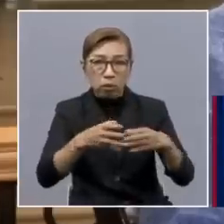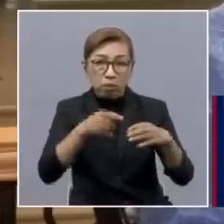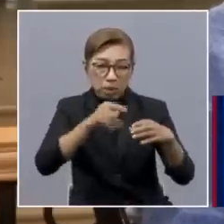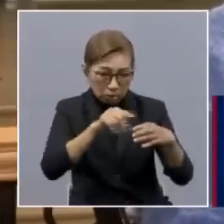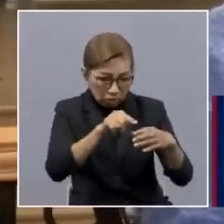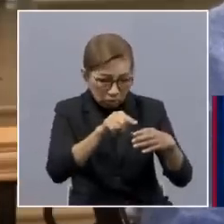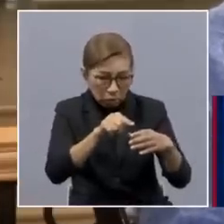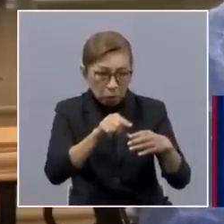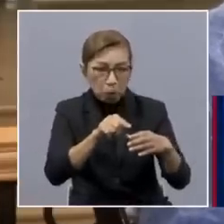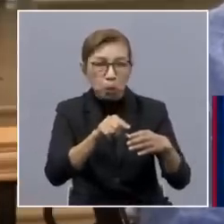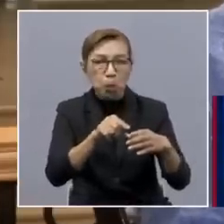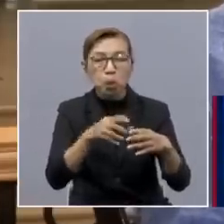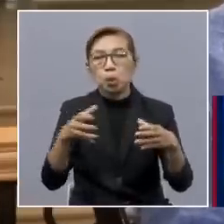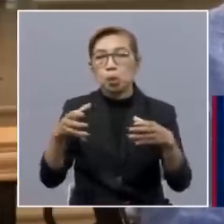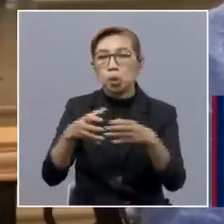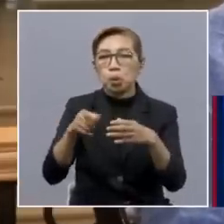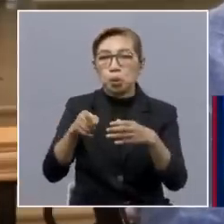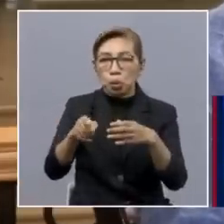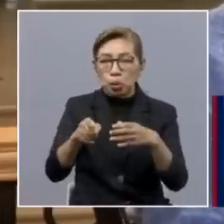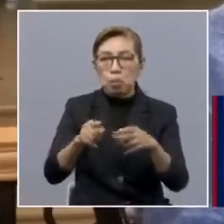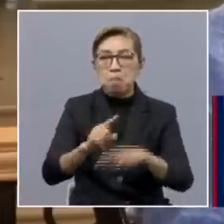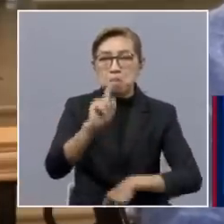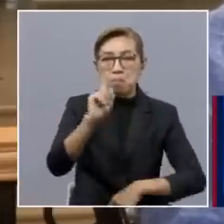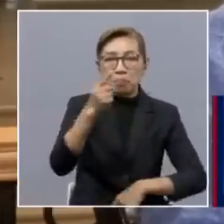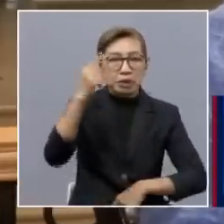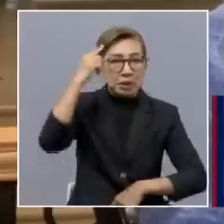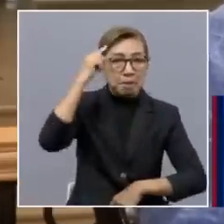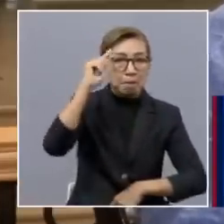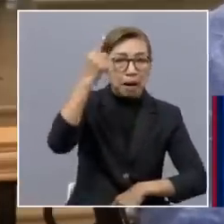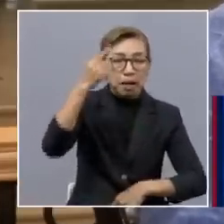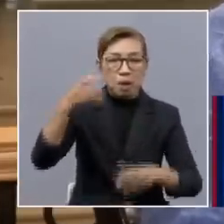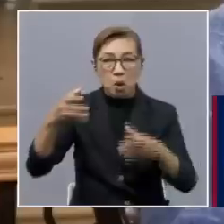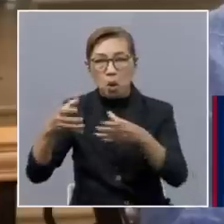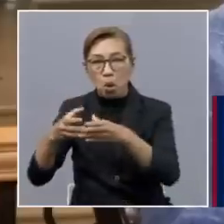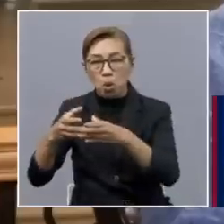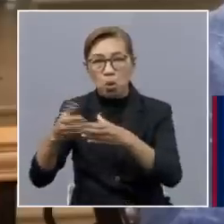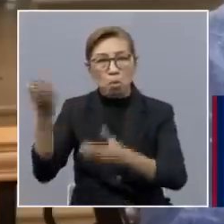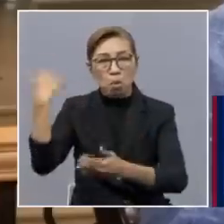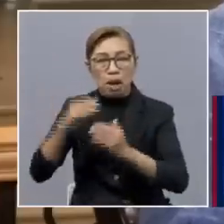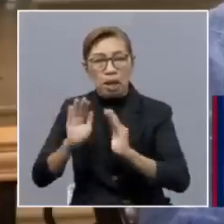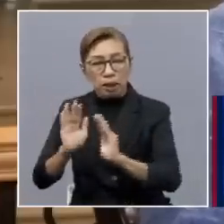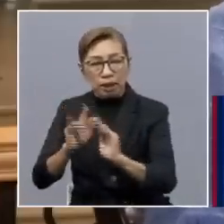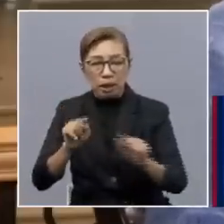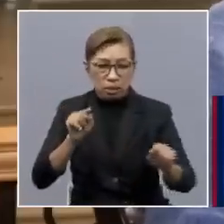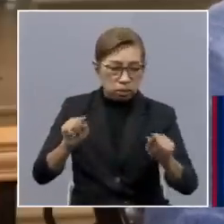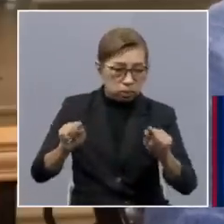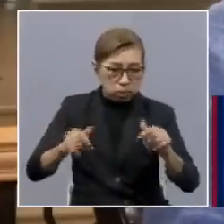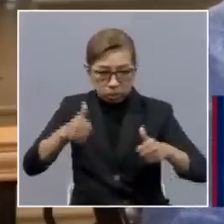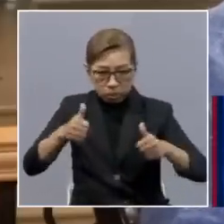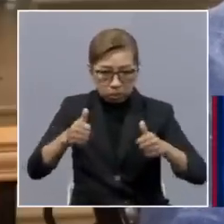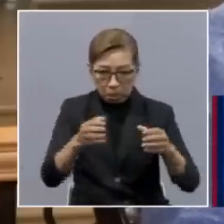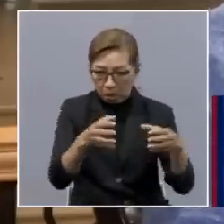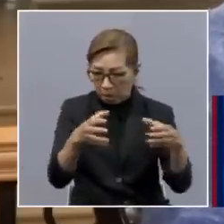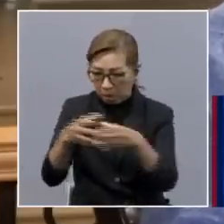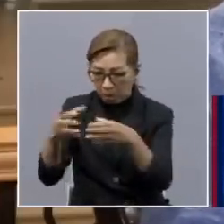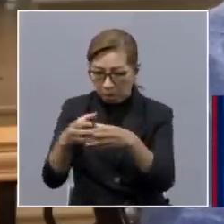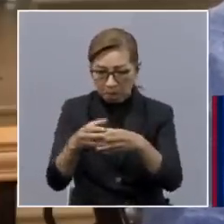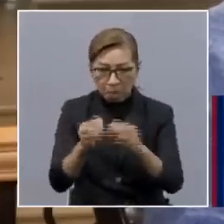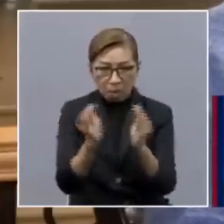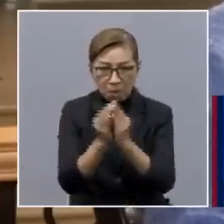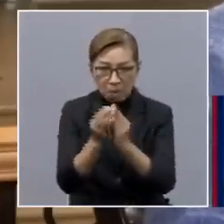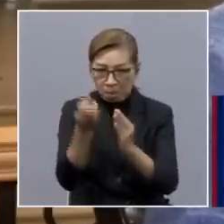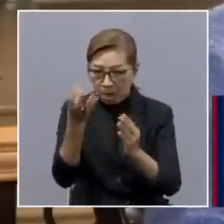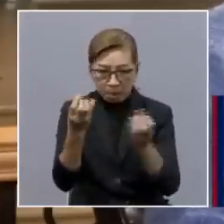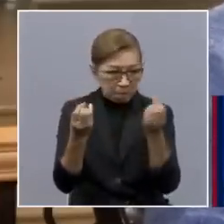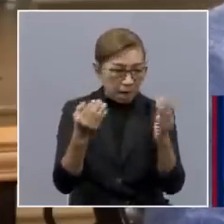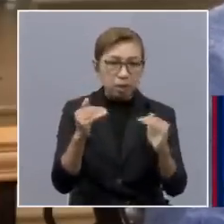เลยว่ากลุ่มอนุรักษ์นิยมกับเสรีนิยมเนี่ยมีจำนวนผู้สนับสนุนที่สูสีกันนะคะทีนี้ถ้าหากย้อนไปดูคะแนนโหวต